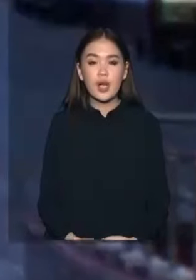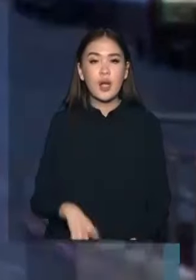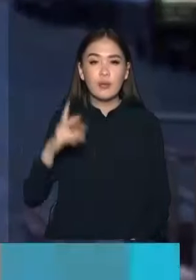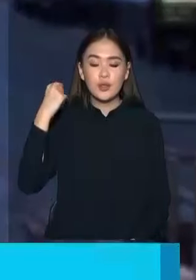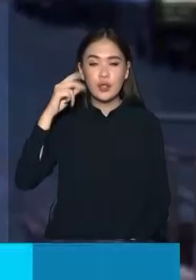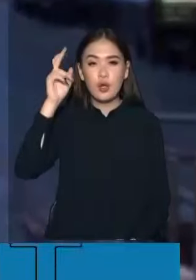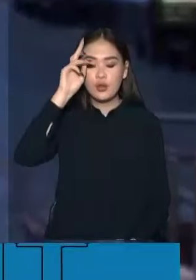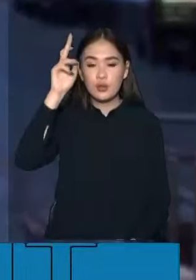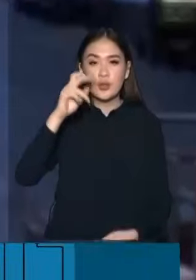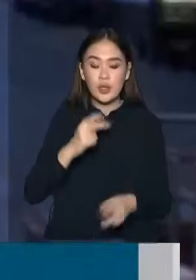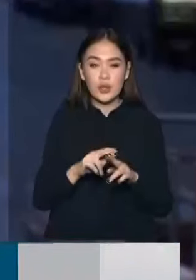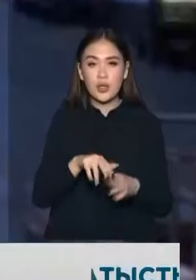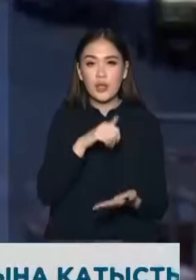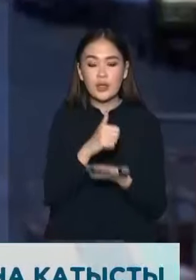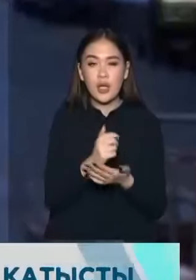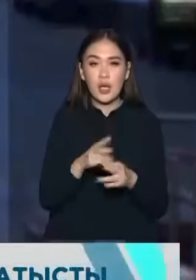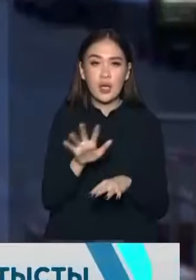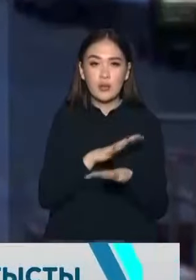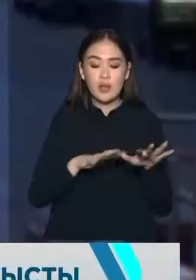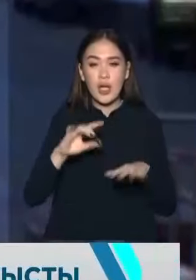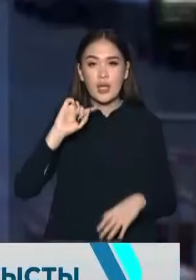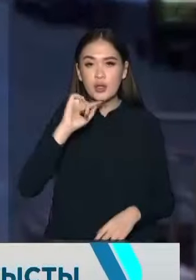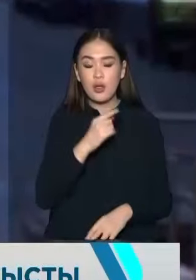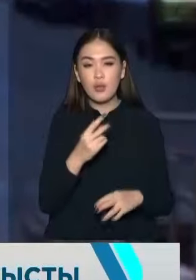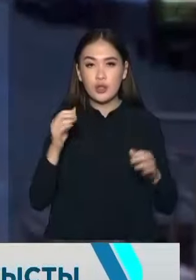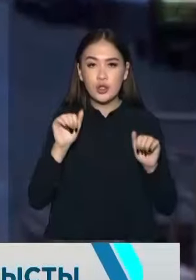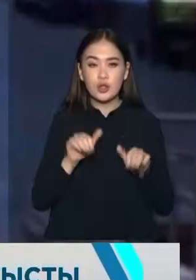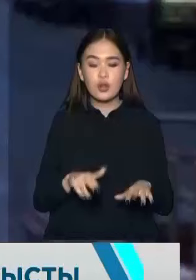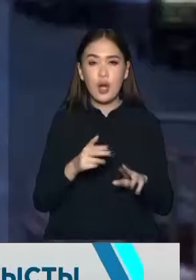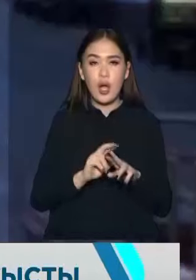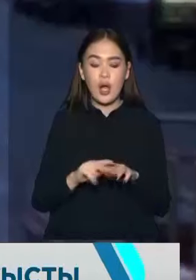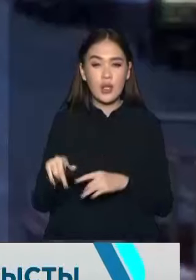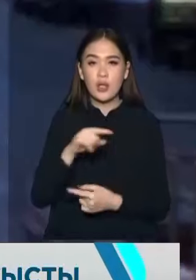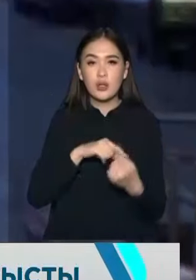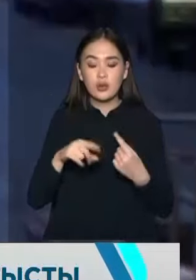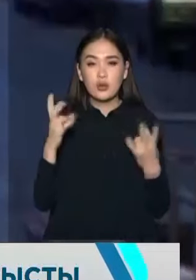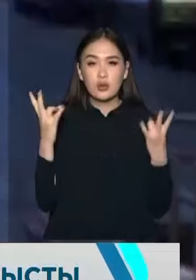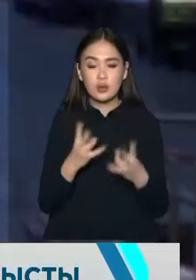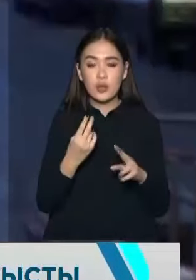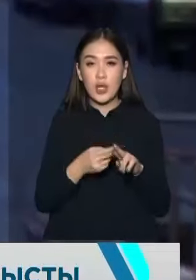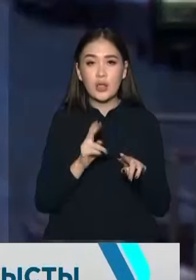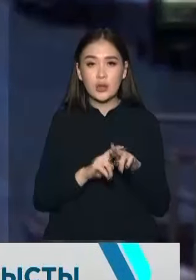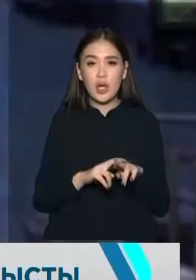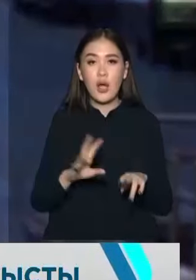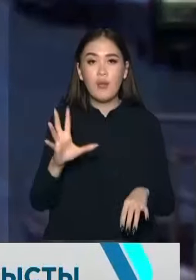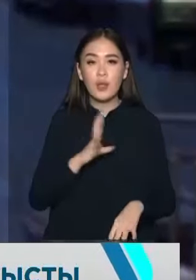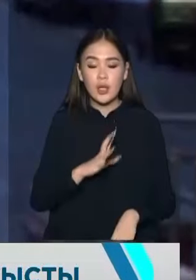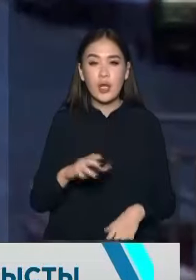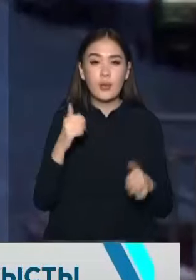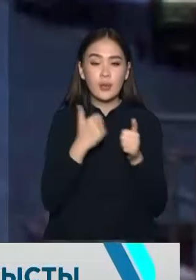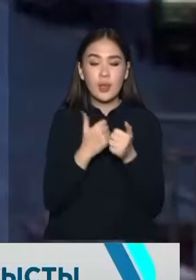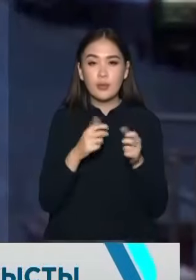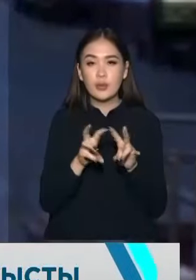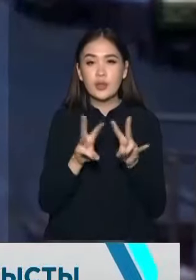Президент үкіметтің негізгі міндеті еліміздегі экономикалық мәселелерді шешумен айналысу екенін естеріне салды. Сондықтан премьер-министр